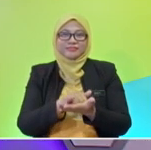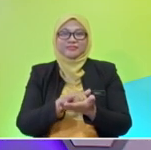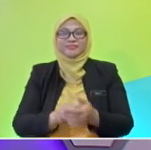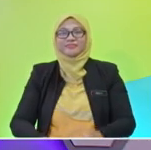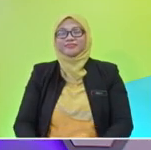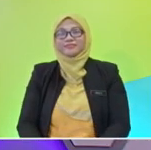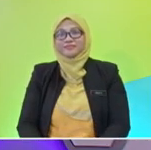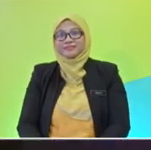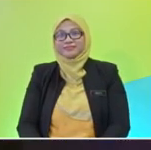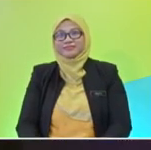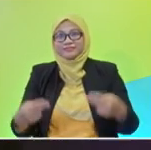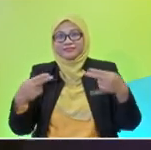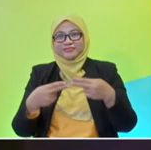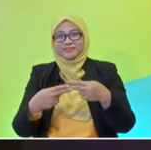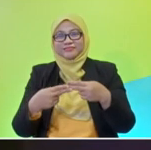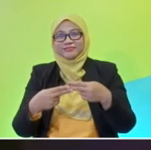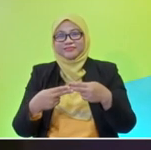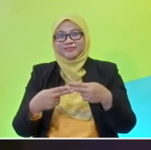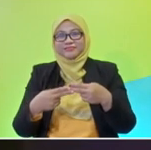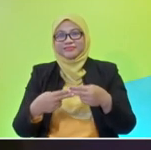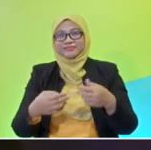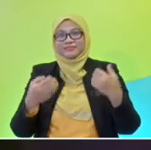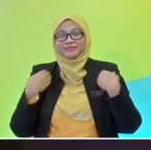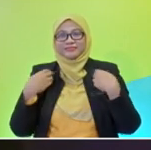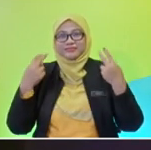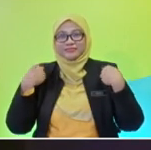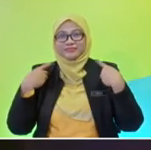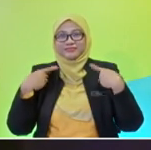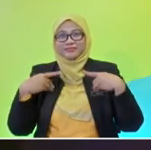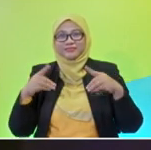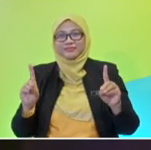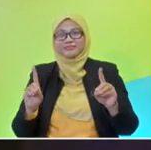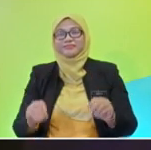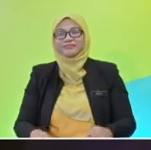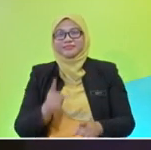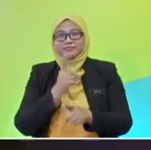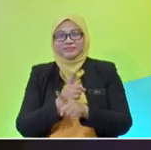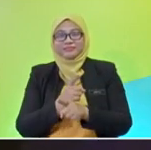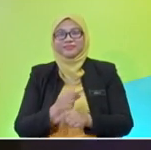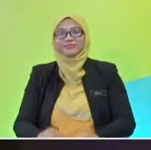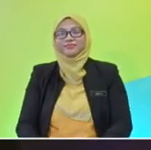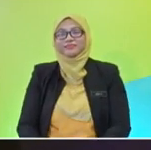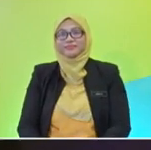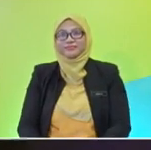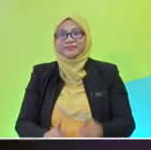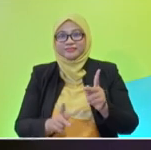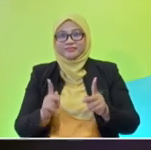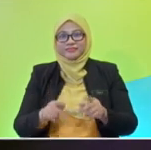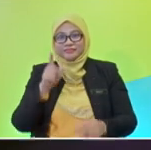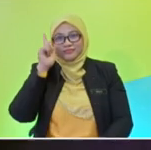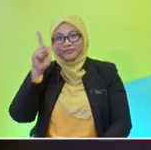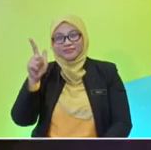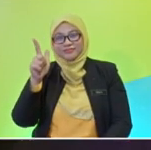juga berlakunya perdagangan Tapi sekarang kalau melihat kepada lokasi